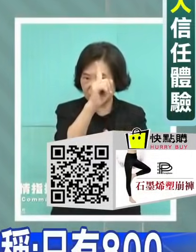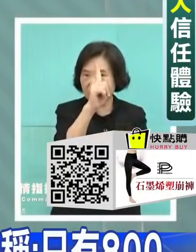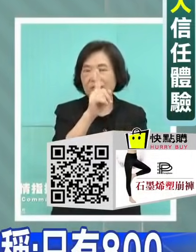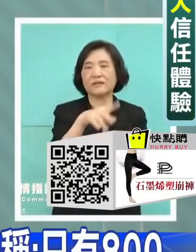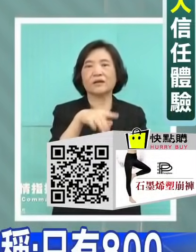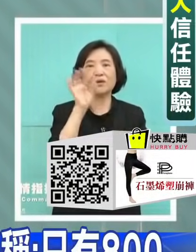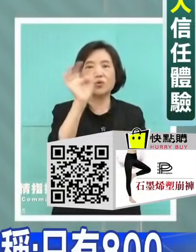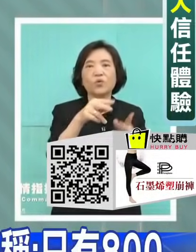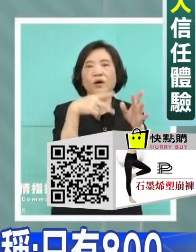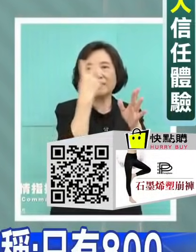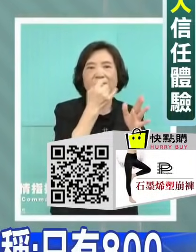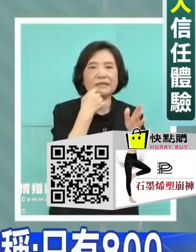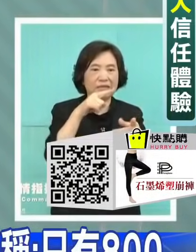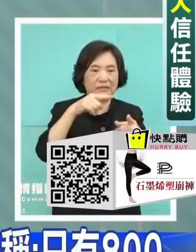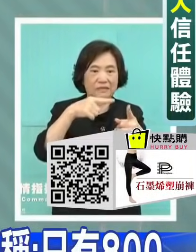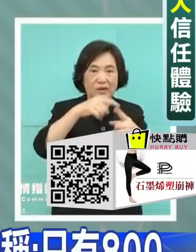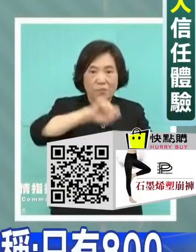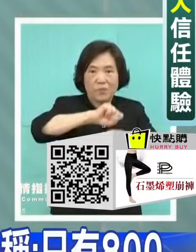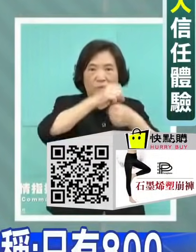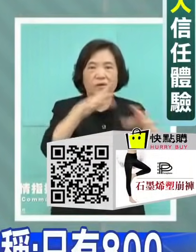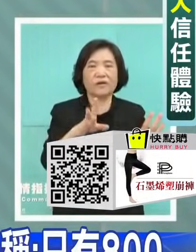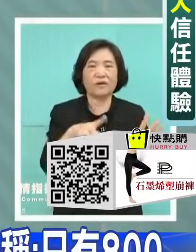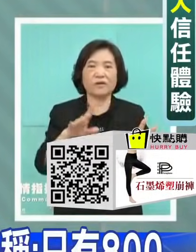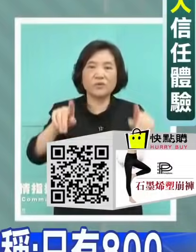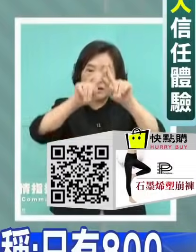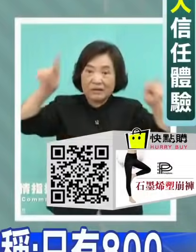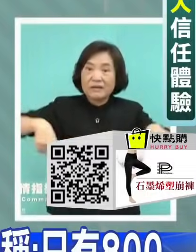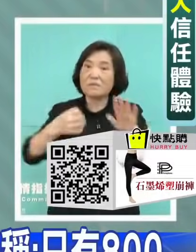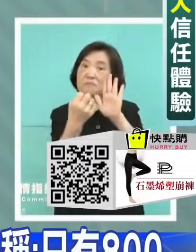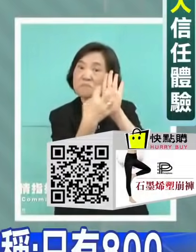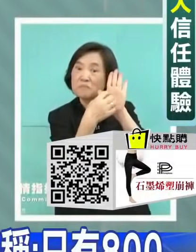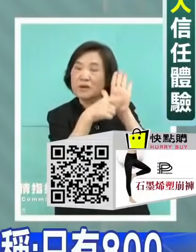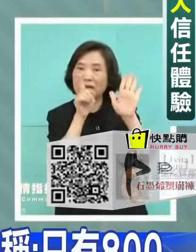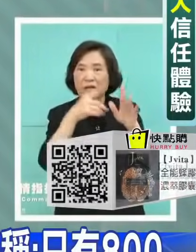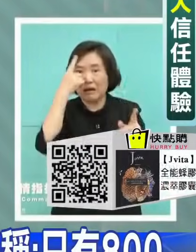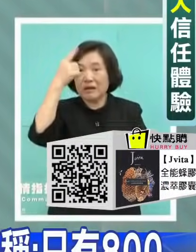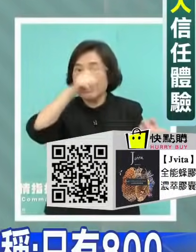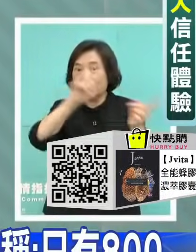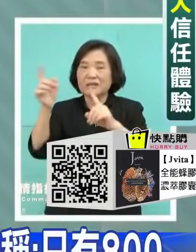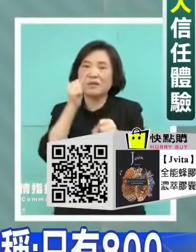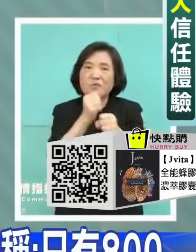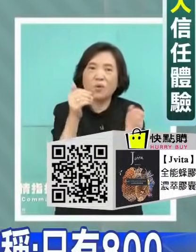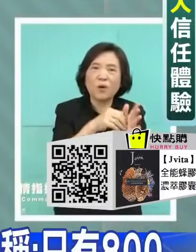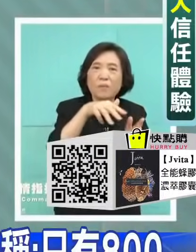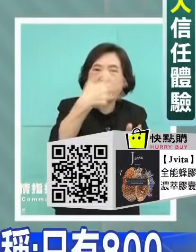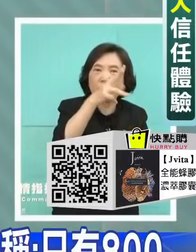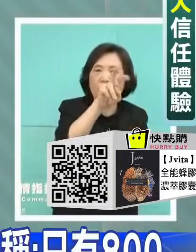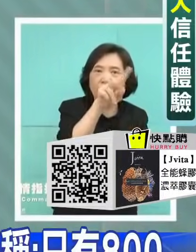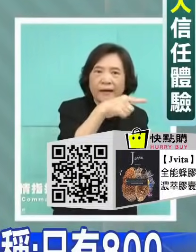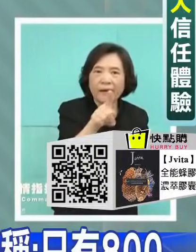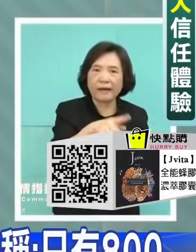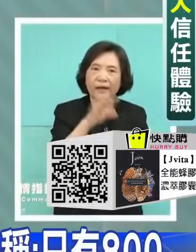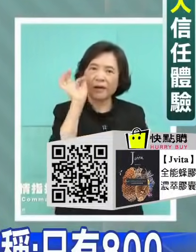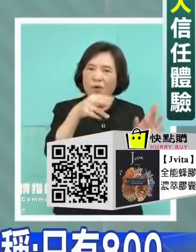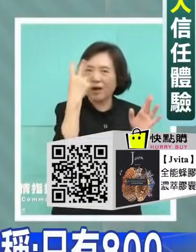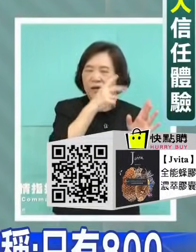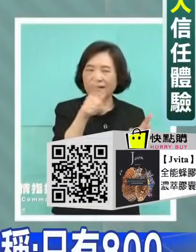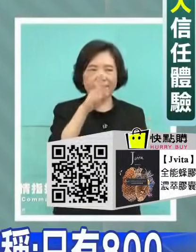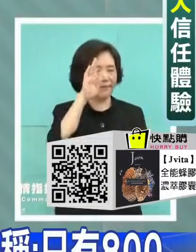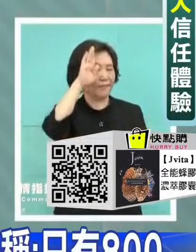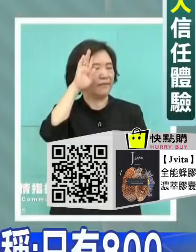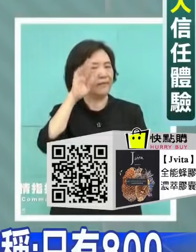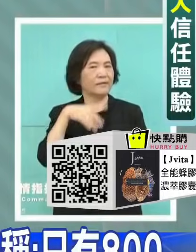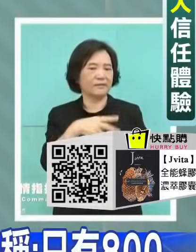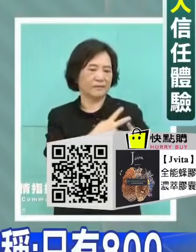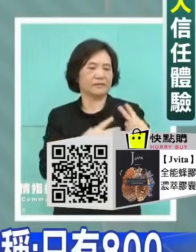希望它可以加速量能。所以呢，这篇报道里面写到说，这个一天只完成了822人的快筛，我想这个